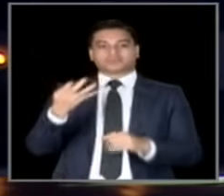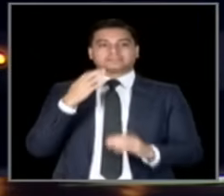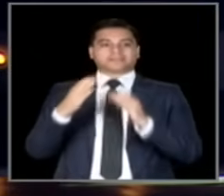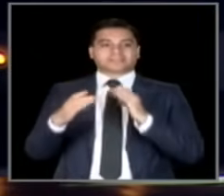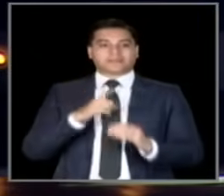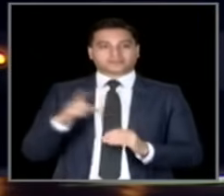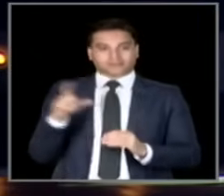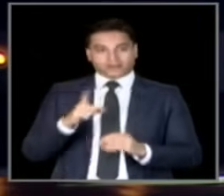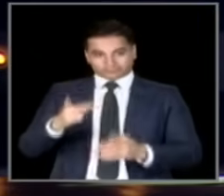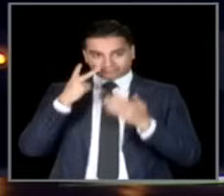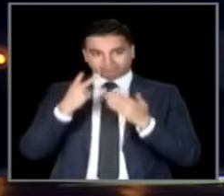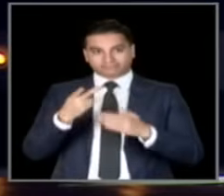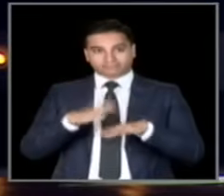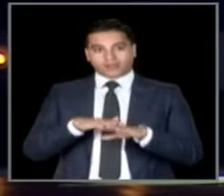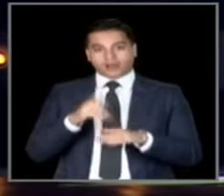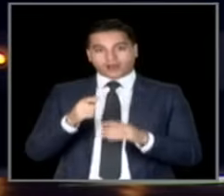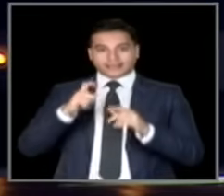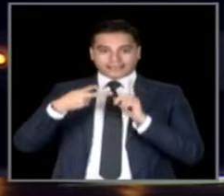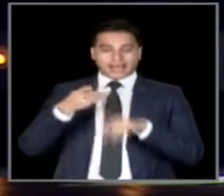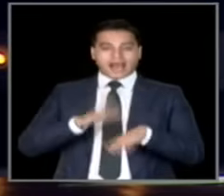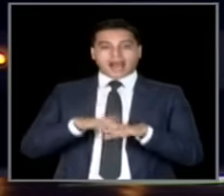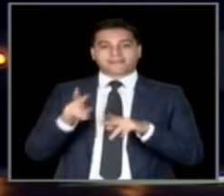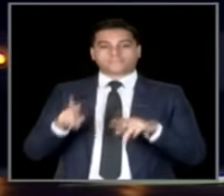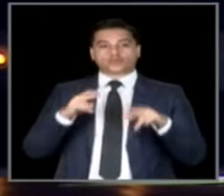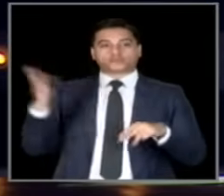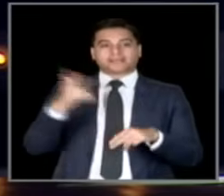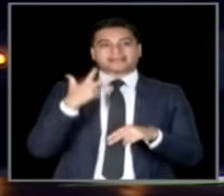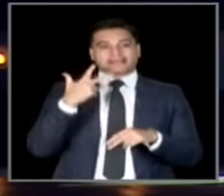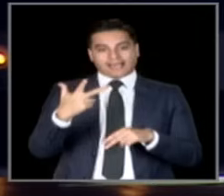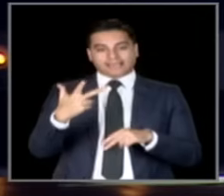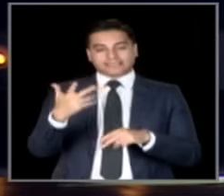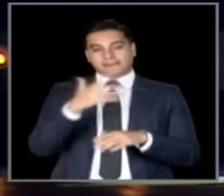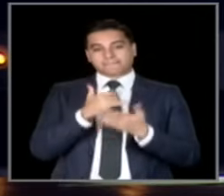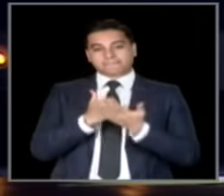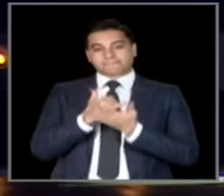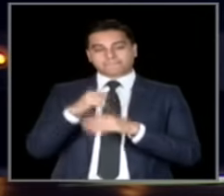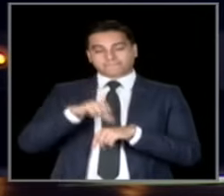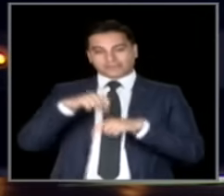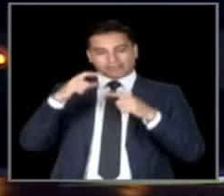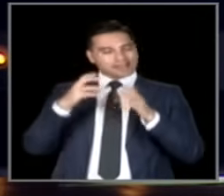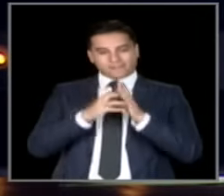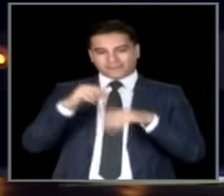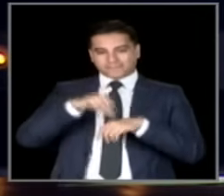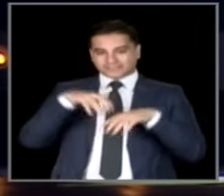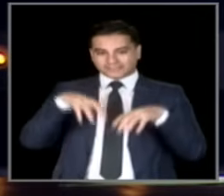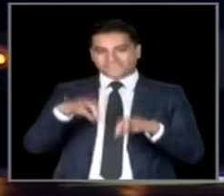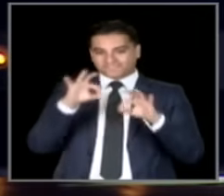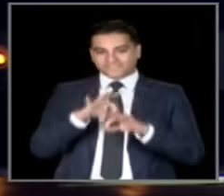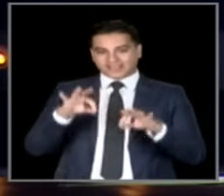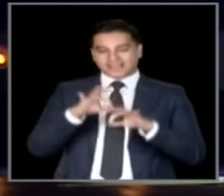و435 نقطة إجابات صحيحة. وصيف الموسم الثالث من مدينة البواسل، نرحب كلها